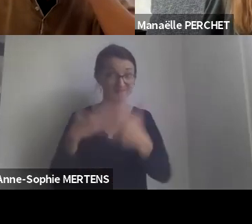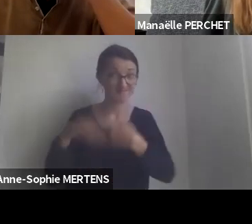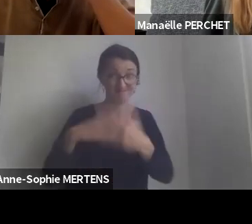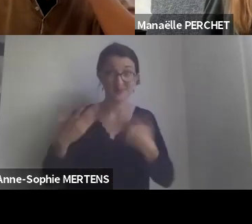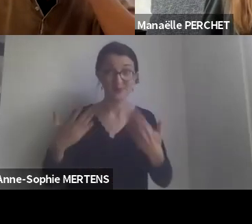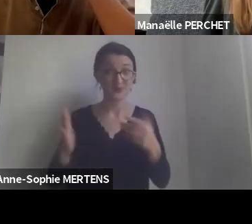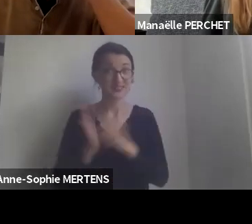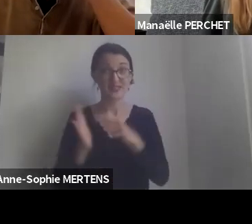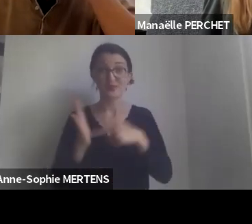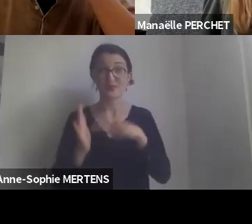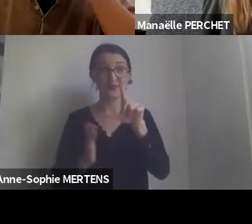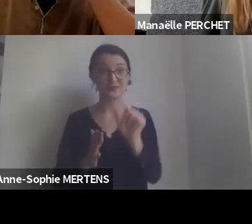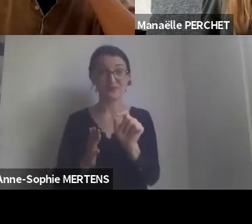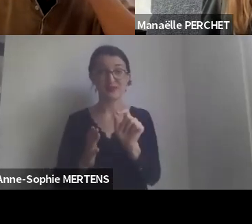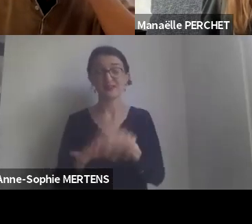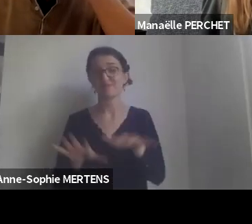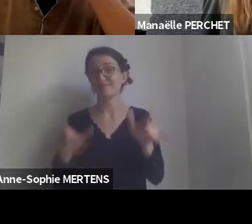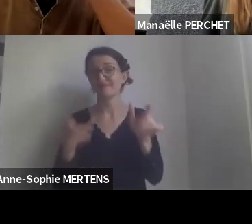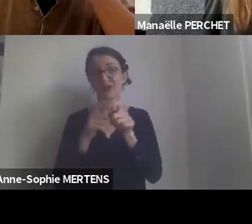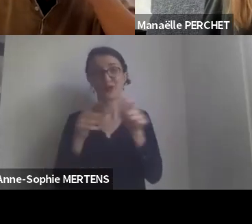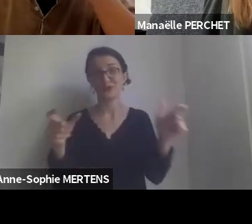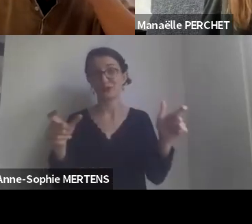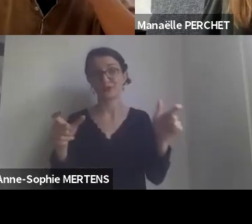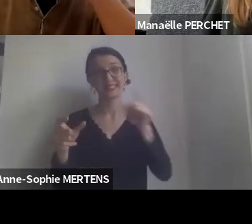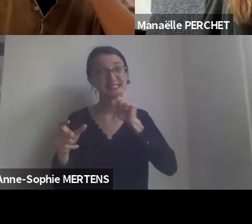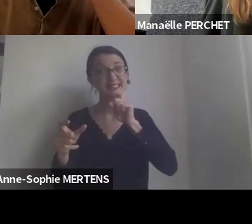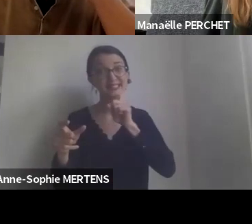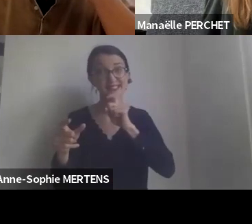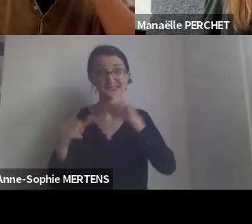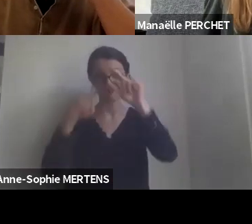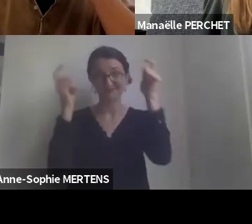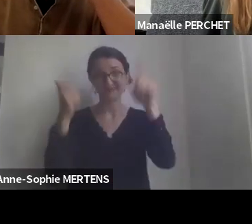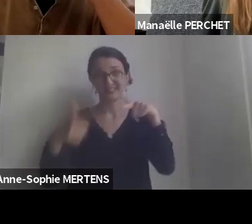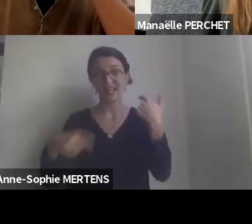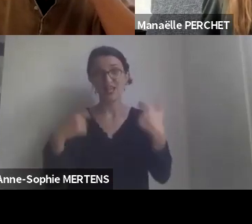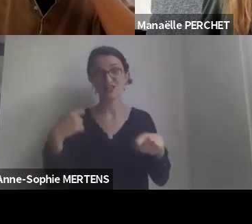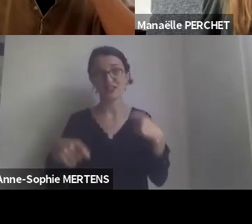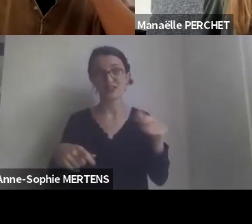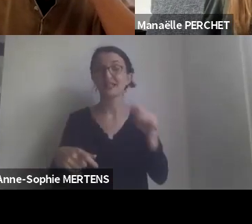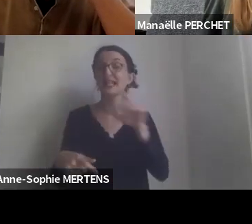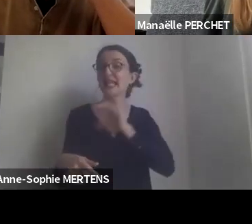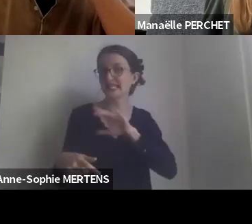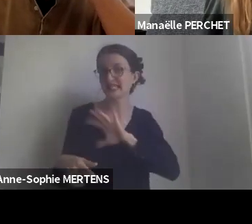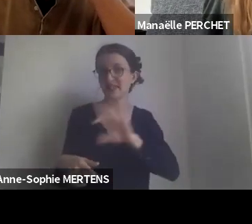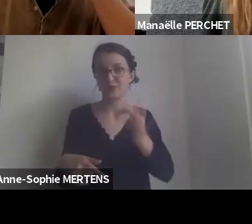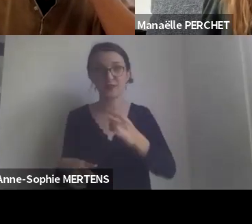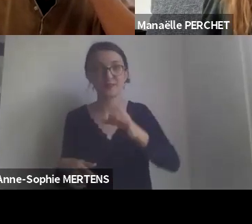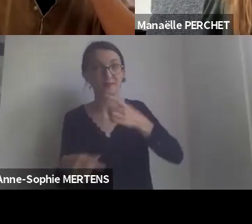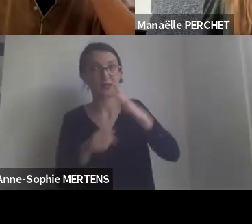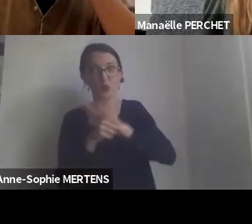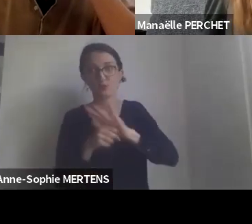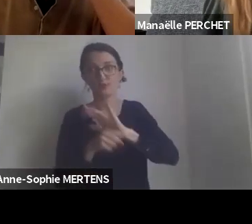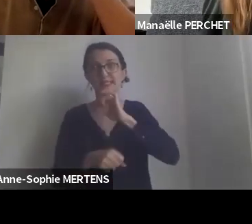le sont pas. C'est aussi la raison pour laquelle autant de corporates cherchent à réinsuffler cette dynamique d'innovation. Et puis,